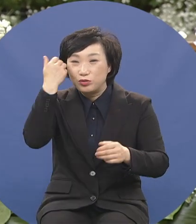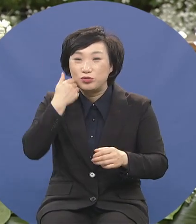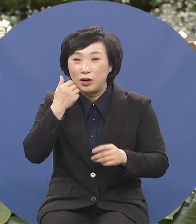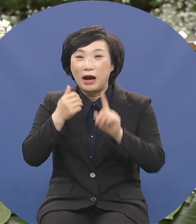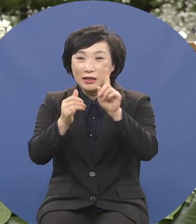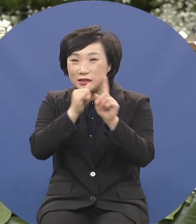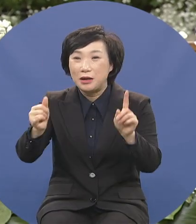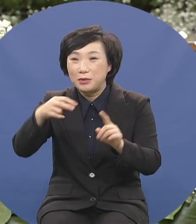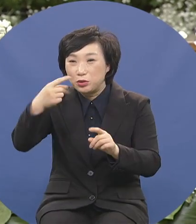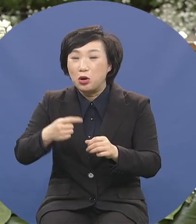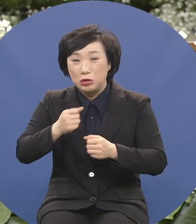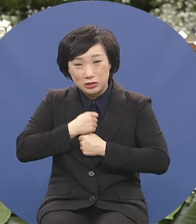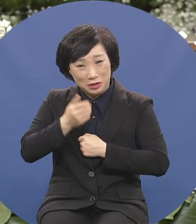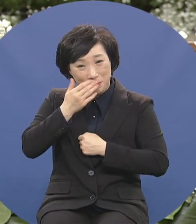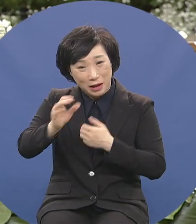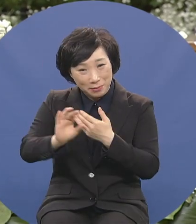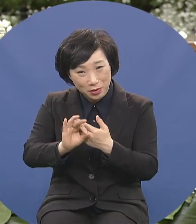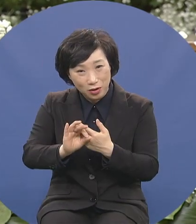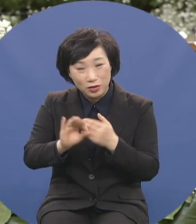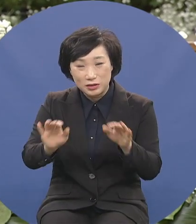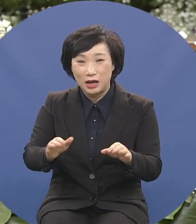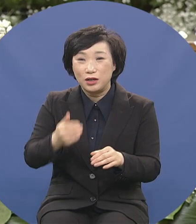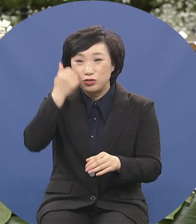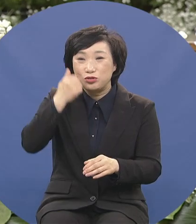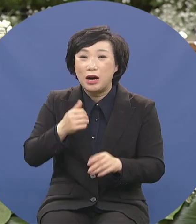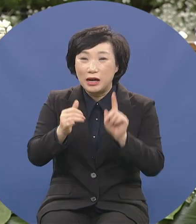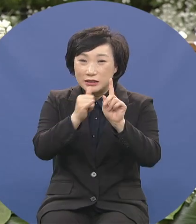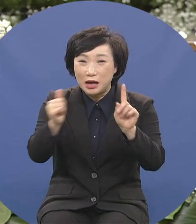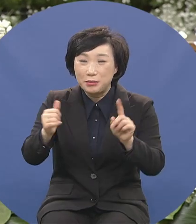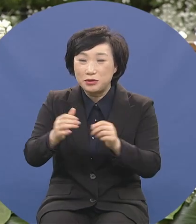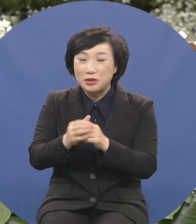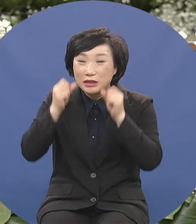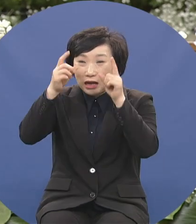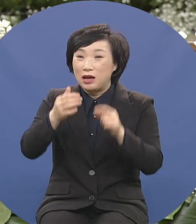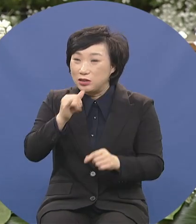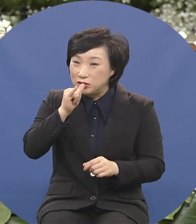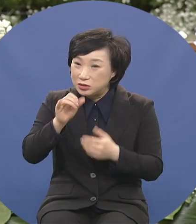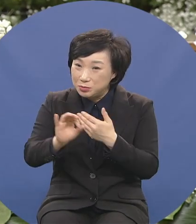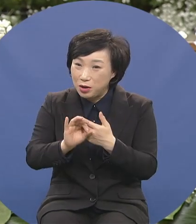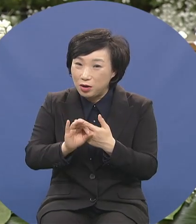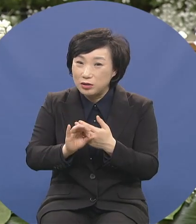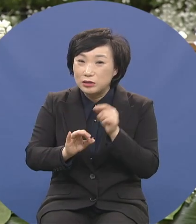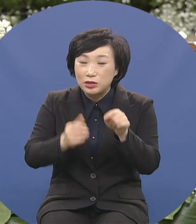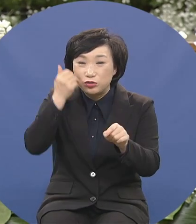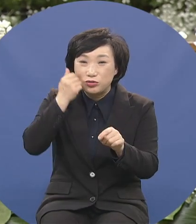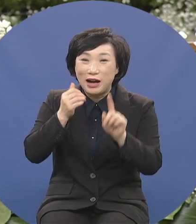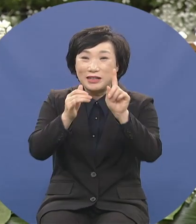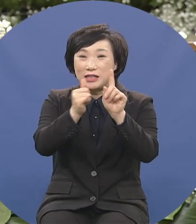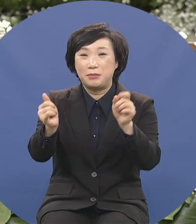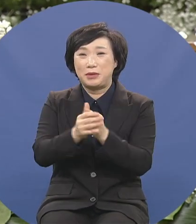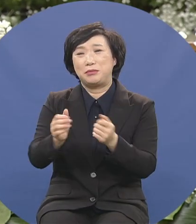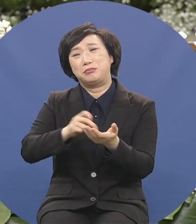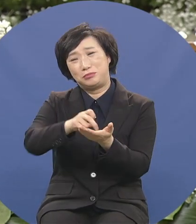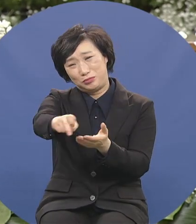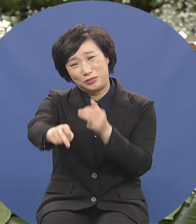사람이라도 지킬 수 있다면, 한 사람이라도 더 깨달는다면 그 한 사람 때문에 문자 보내는